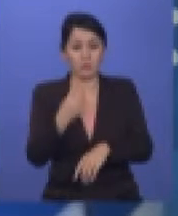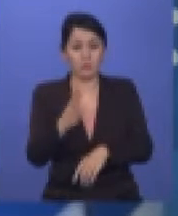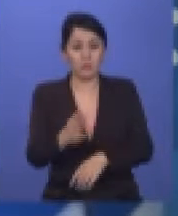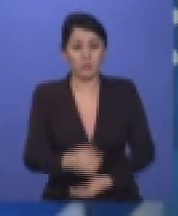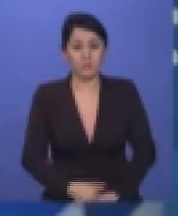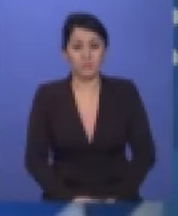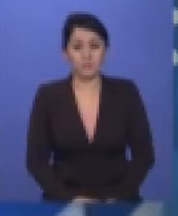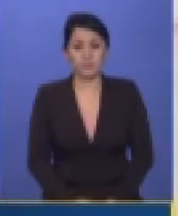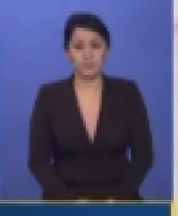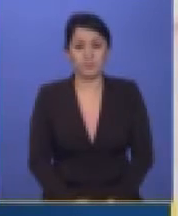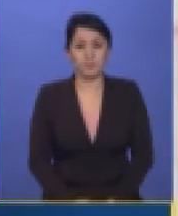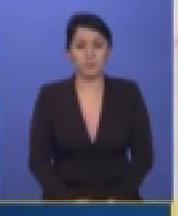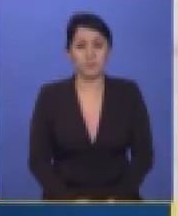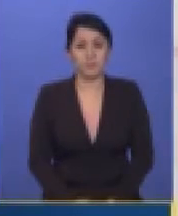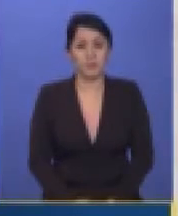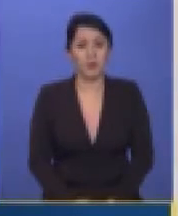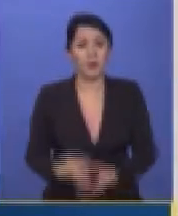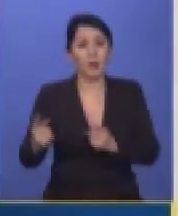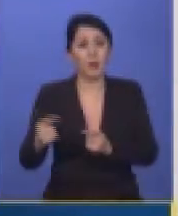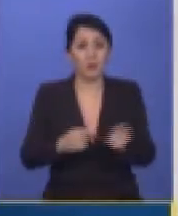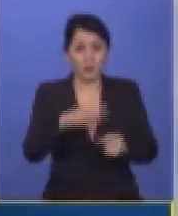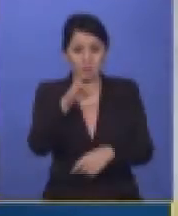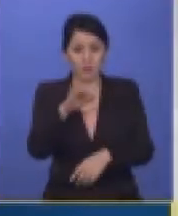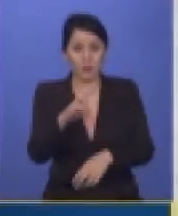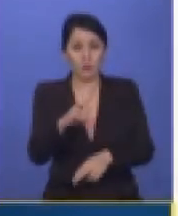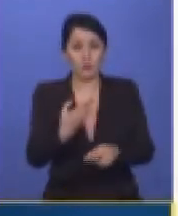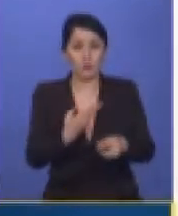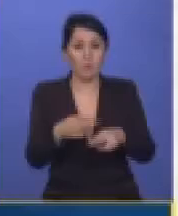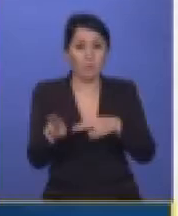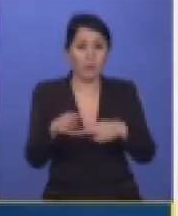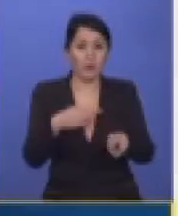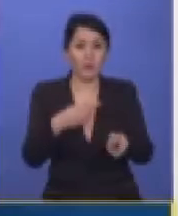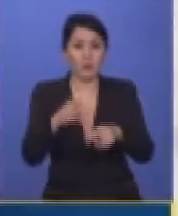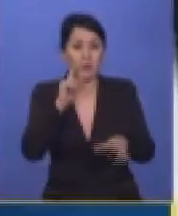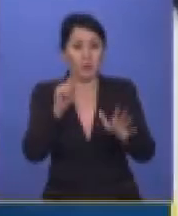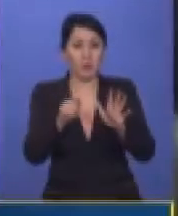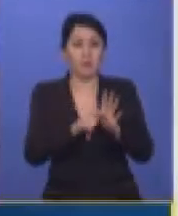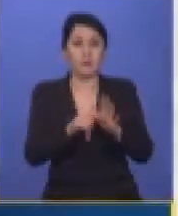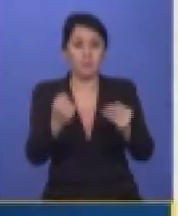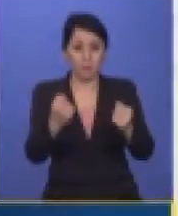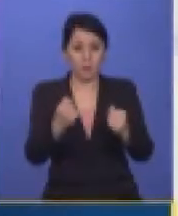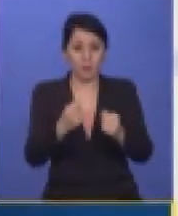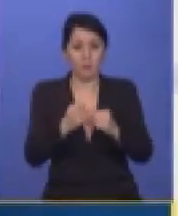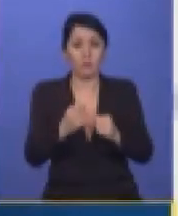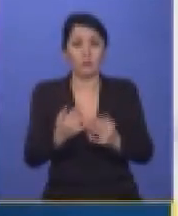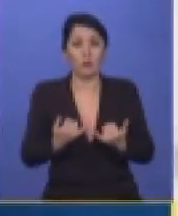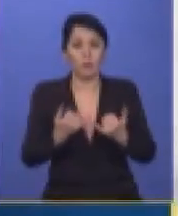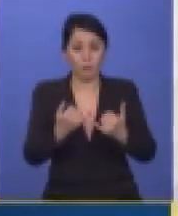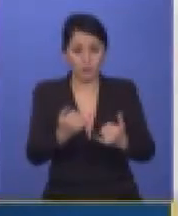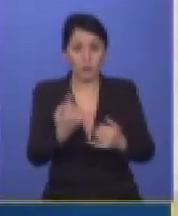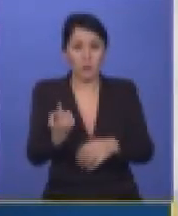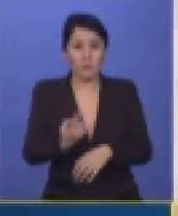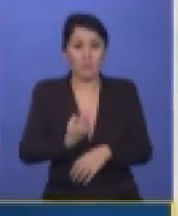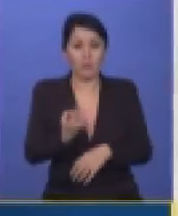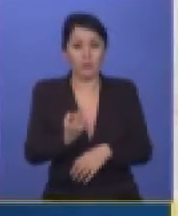Смотрим сюжет. Хоккей, шорт-трек, фигурное катание. Эти зимние виды спорта в селе Раисовки в почете. Мастерство на льду